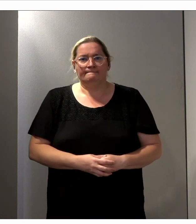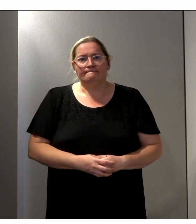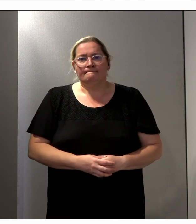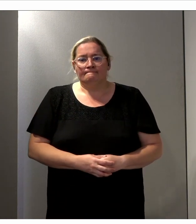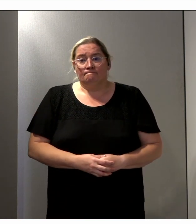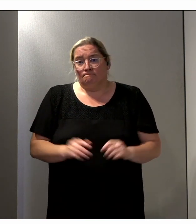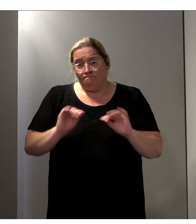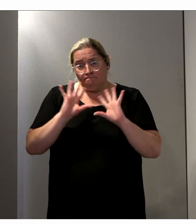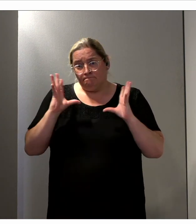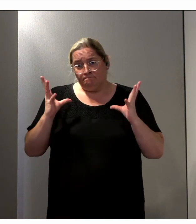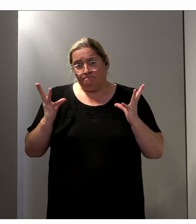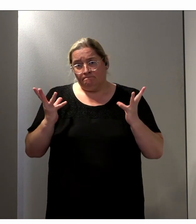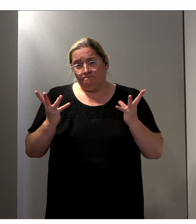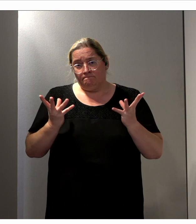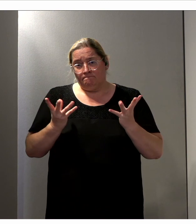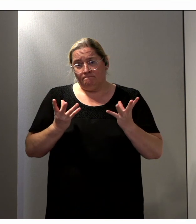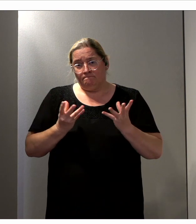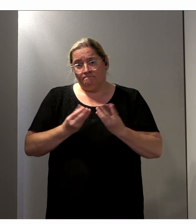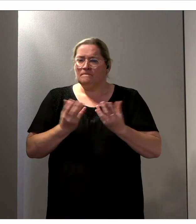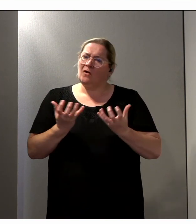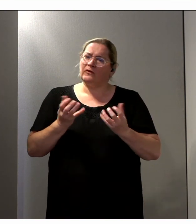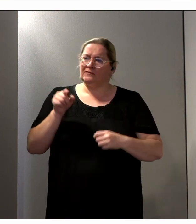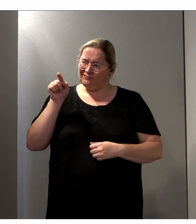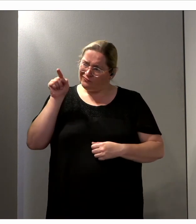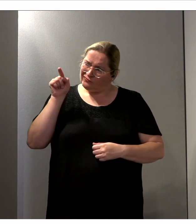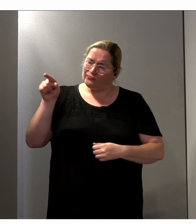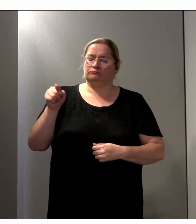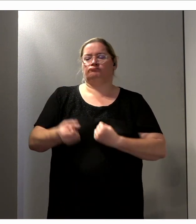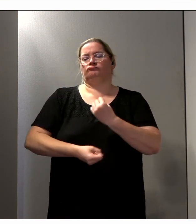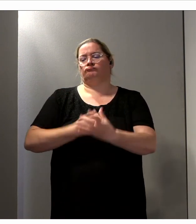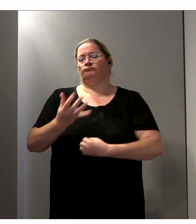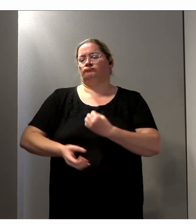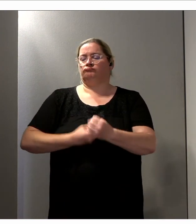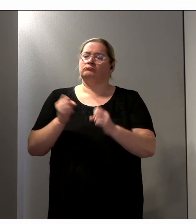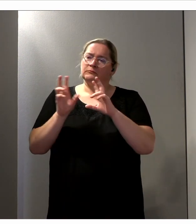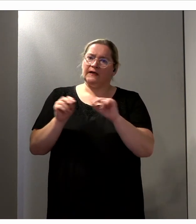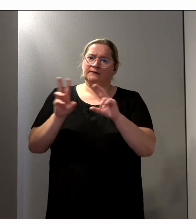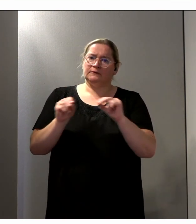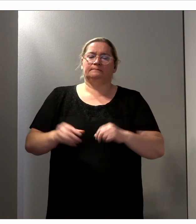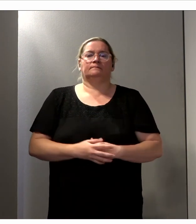peu ce qu'on aimerait comprendre de votre activité.